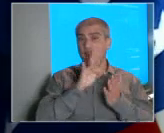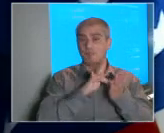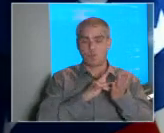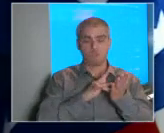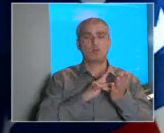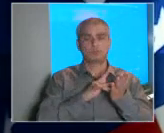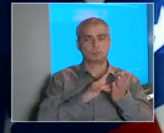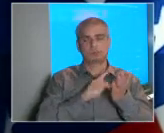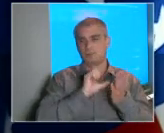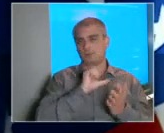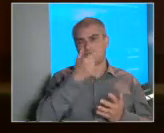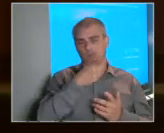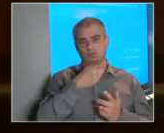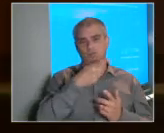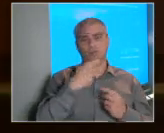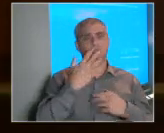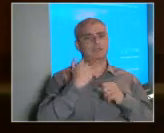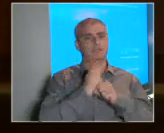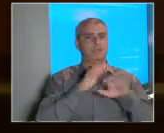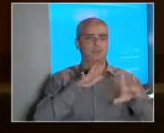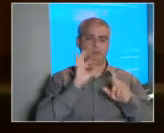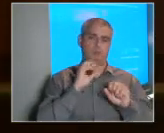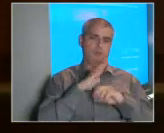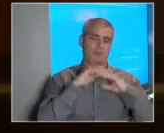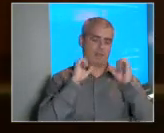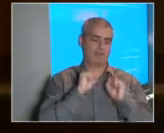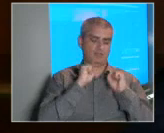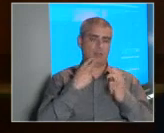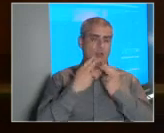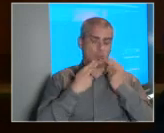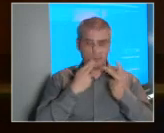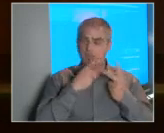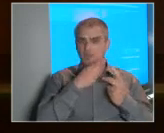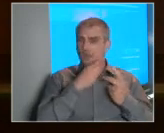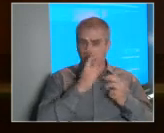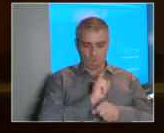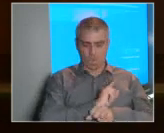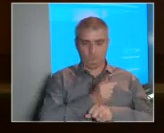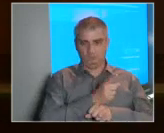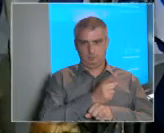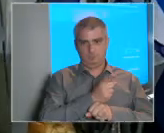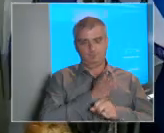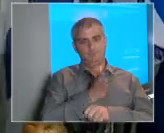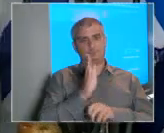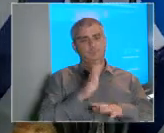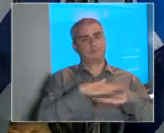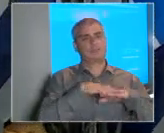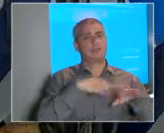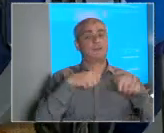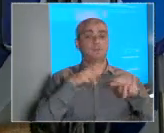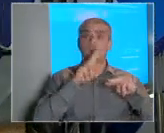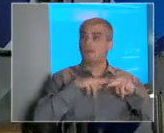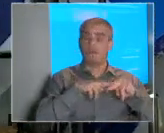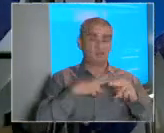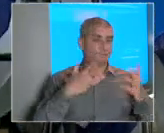מנדטים, הוא בראש ובראשונה יבנה ממשלה כדי לבסס תוצאה, אבל הוא מיד יפנה לפיוס לאומי,